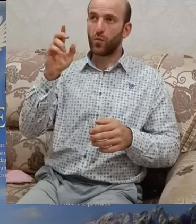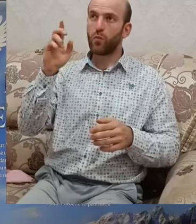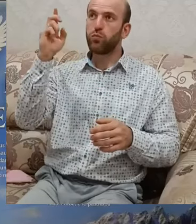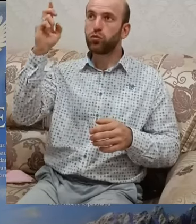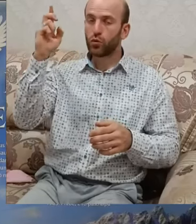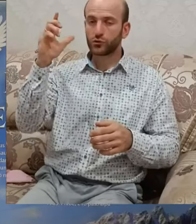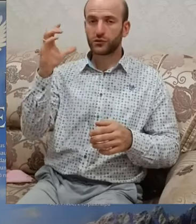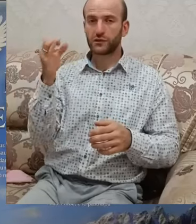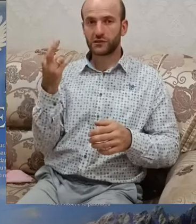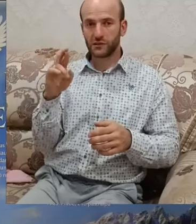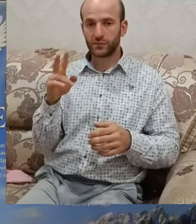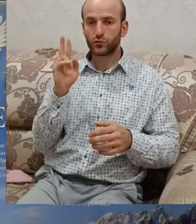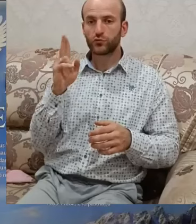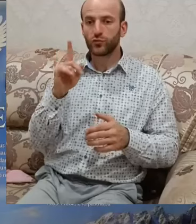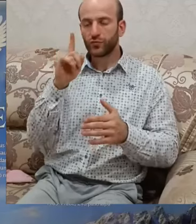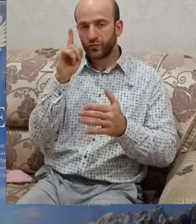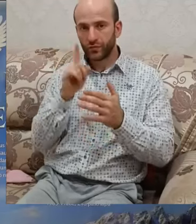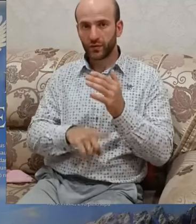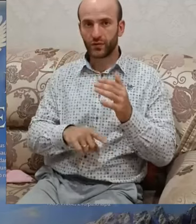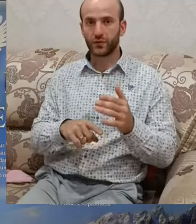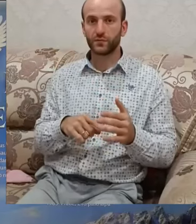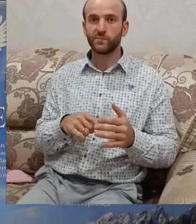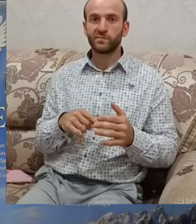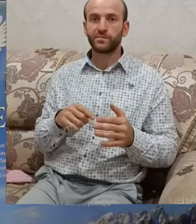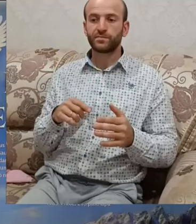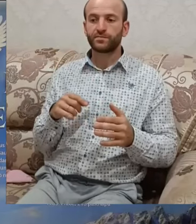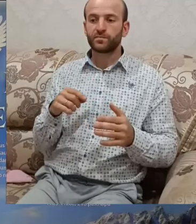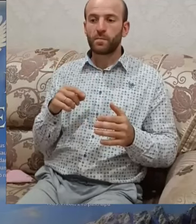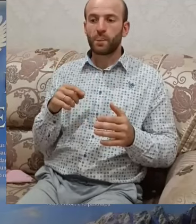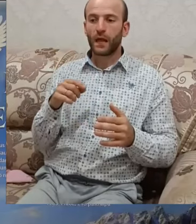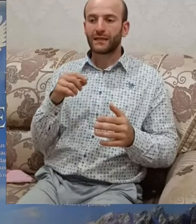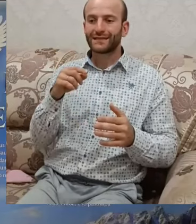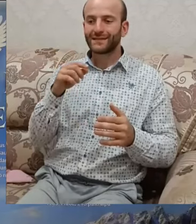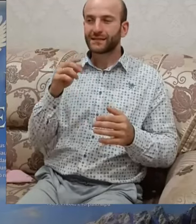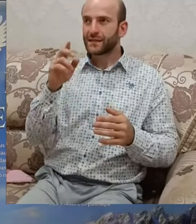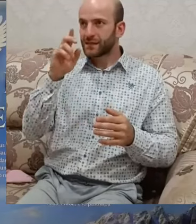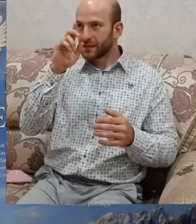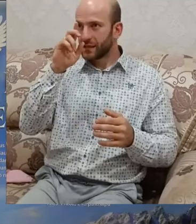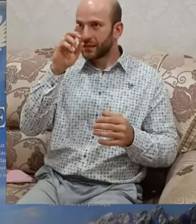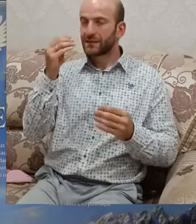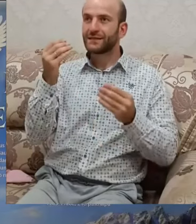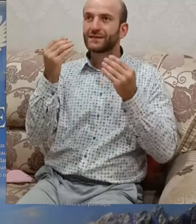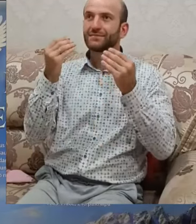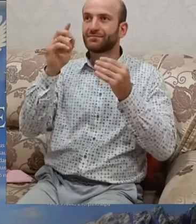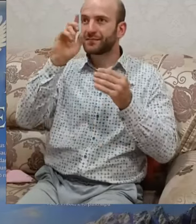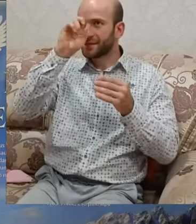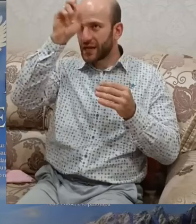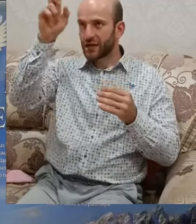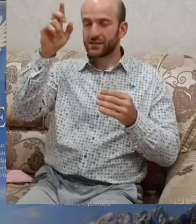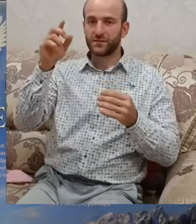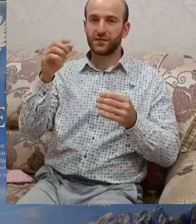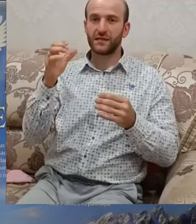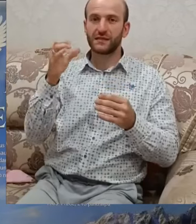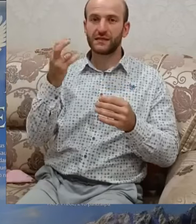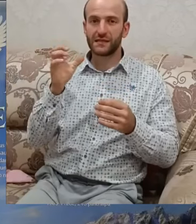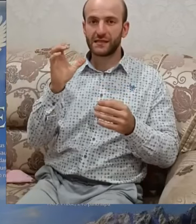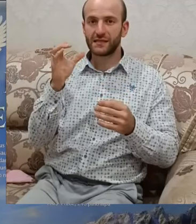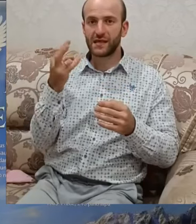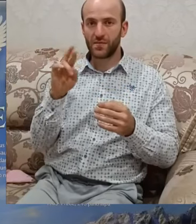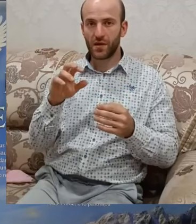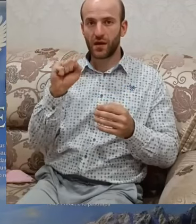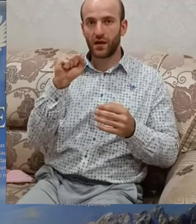верит. Абраомо королишкой секла. Царственное семя Авраама. Kuri tiki kiekvieną Dievo žodį. Которая верит в каждое Божье слово. Juose